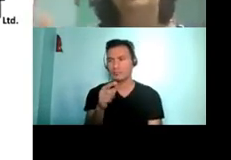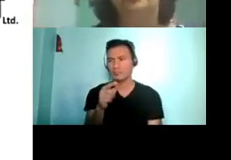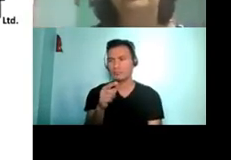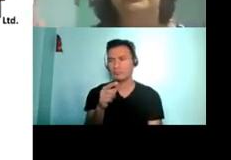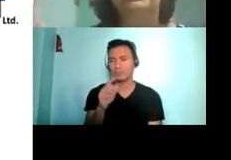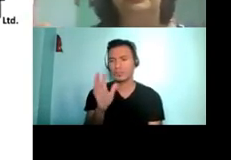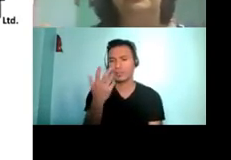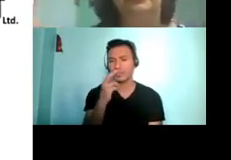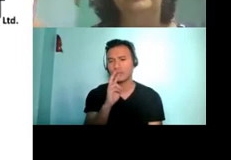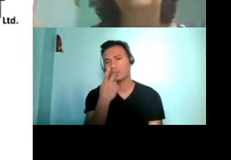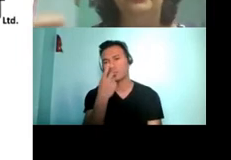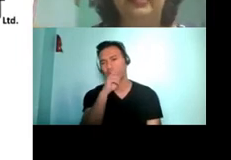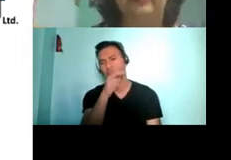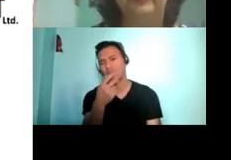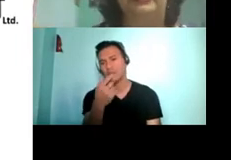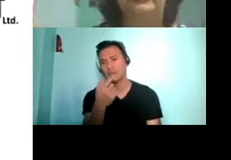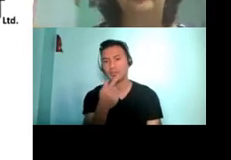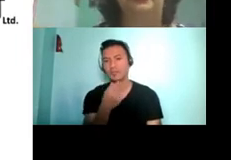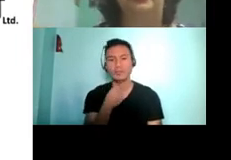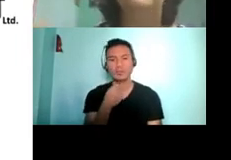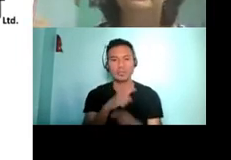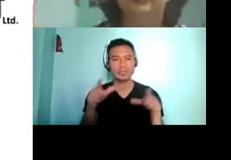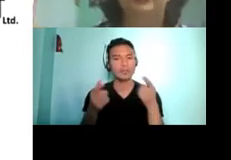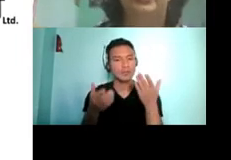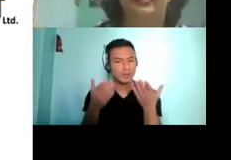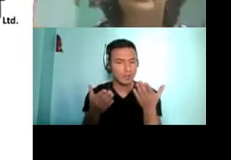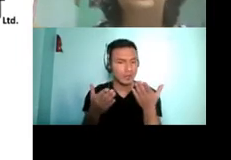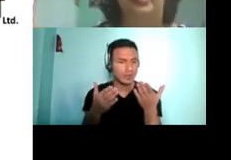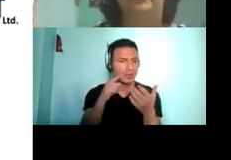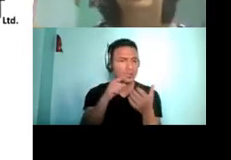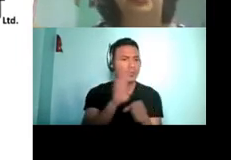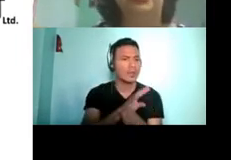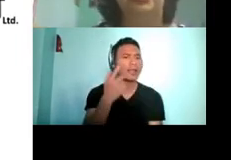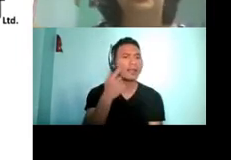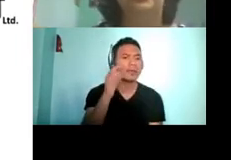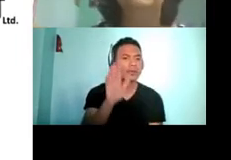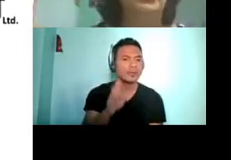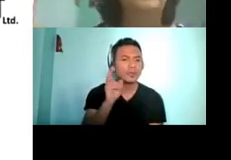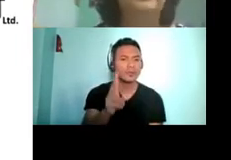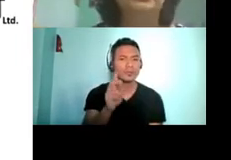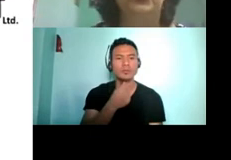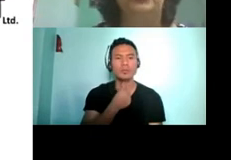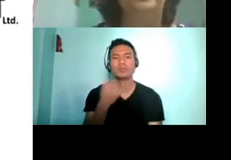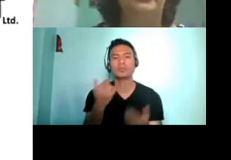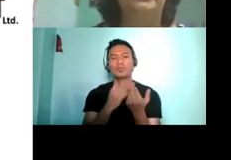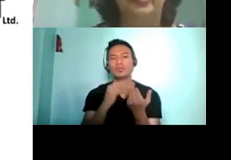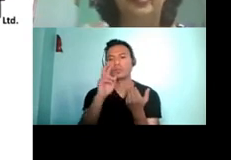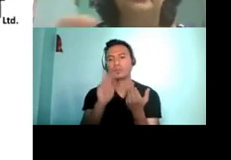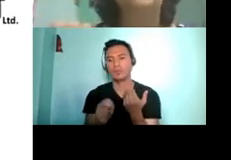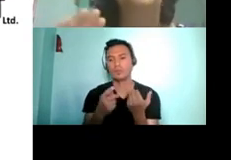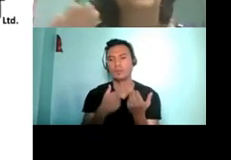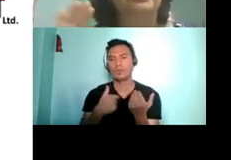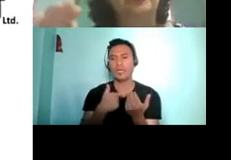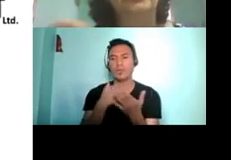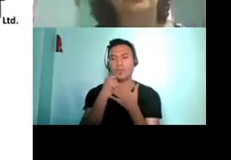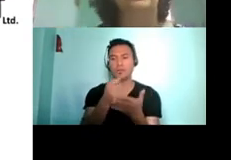भनेर अविश्वास गर्ने भन्दा पनि उसले त्यति बेलालाई के भनिरहेछ त्यो तत्काललाई त्यही कुरा हामीले विश्वास गर्ने र हामीमा सहयोग गर्ने व्यक्तिमा